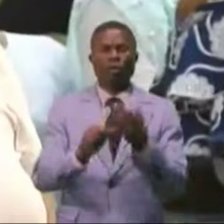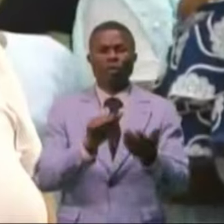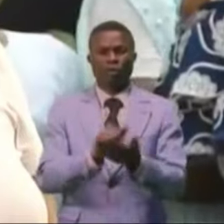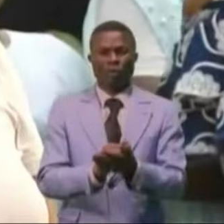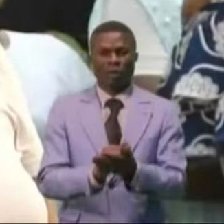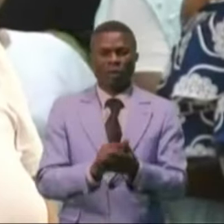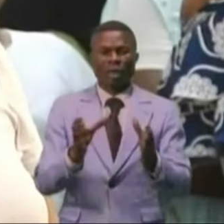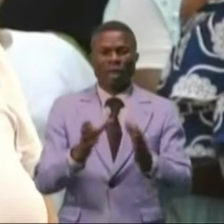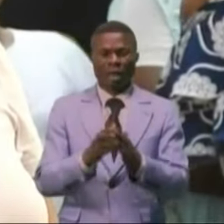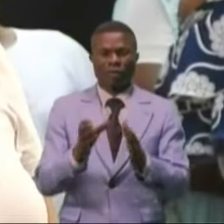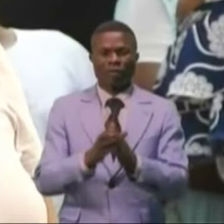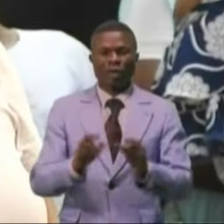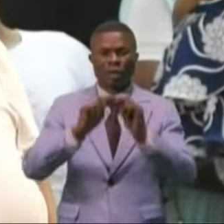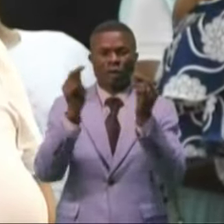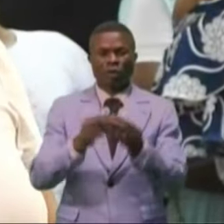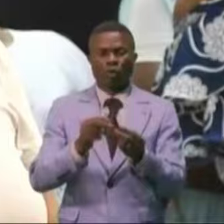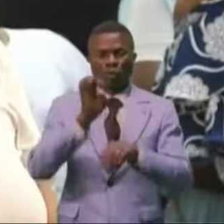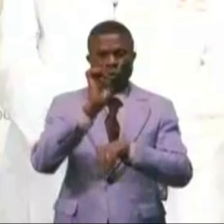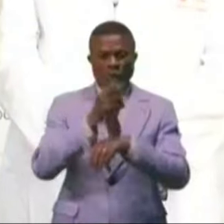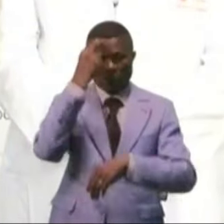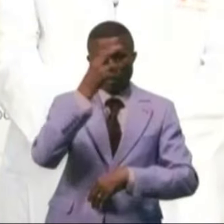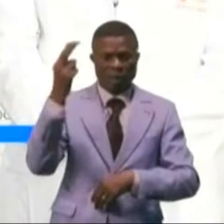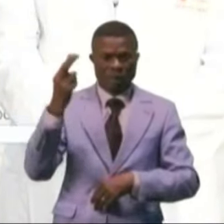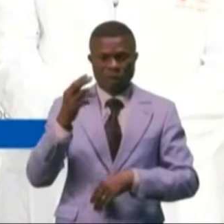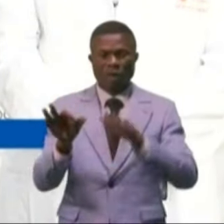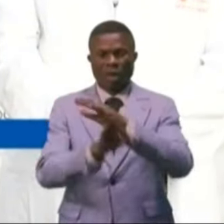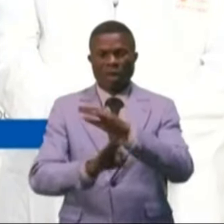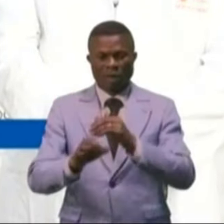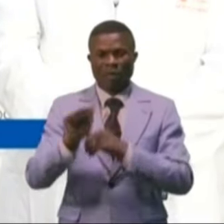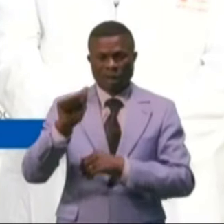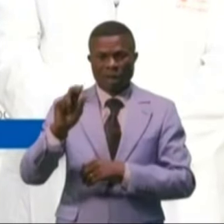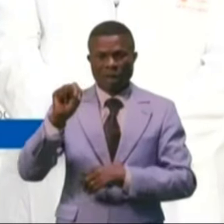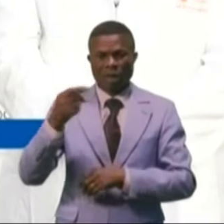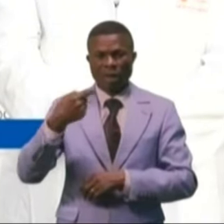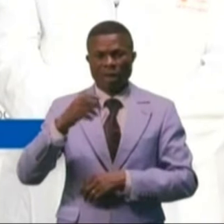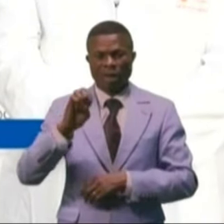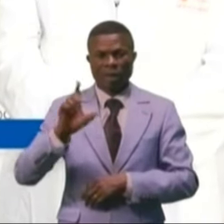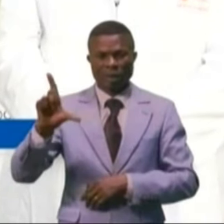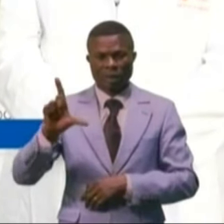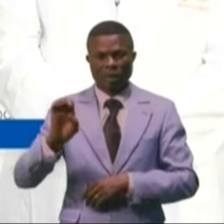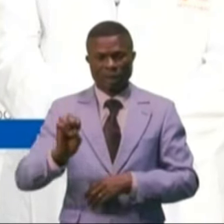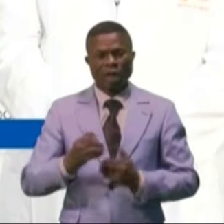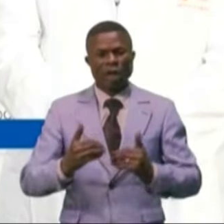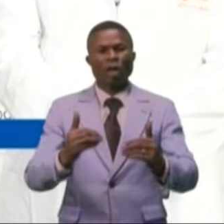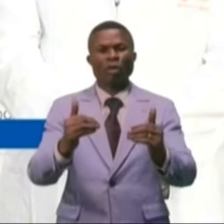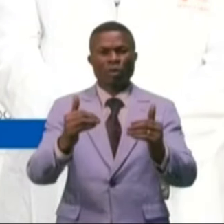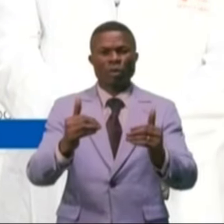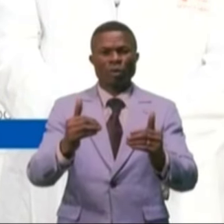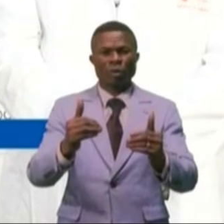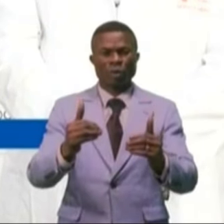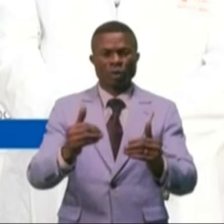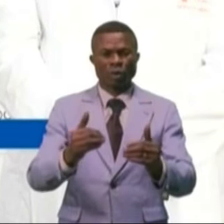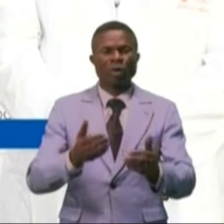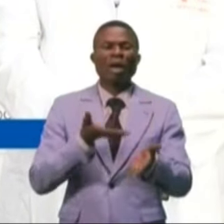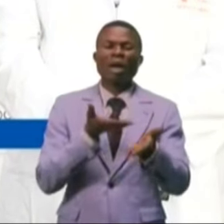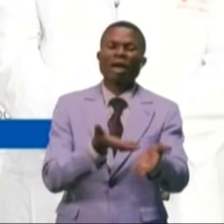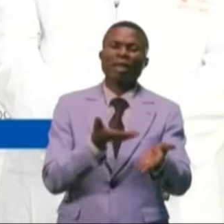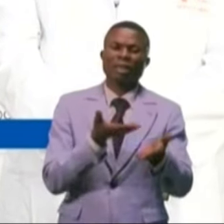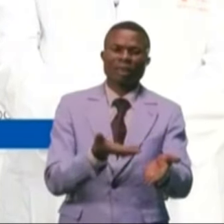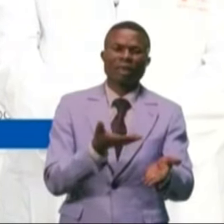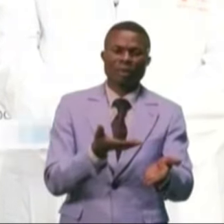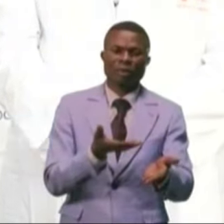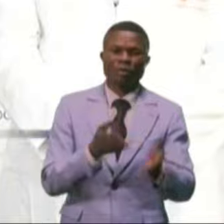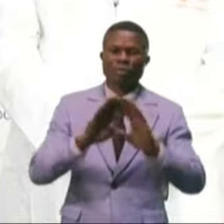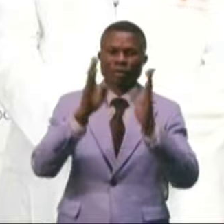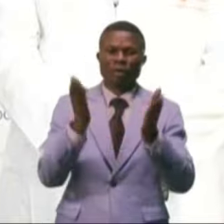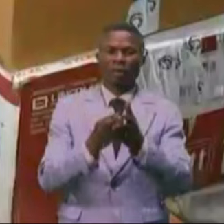la diaconie. Désormais, la fondation Angèle va continuer à voler au secours des